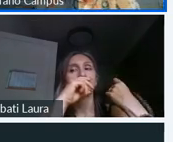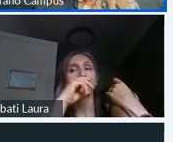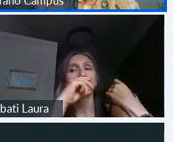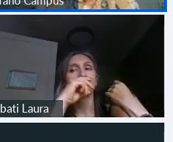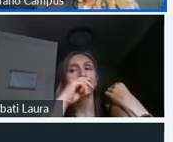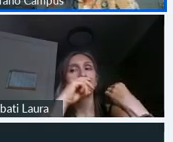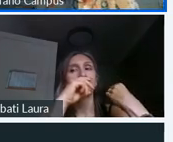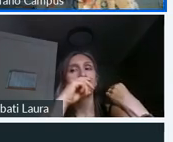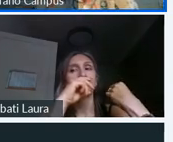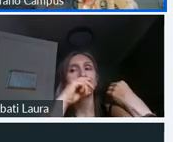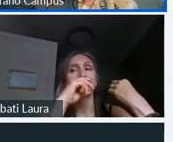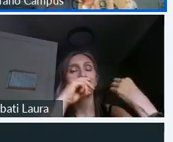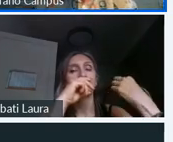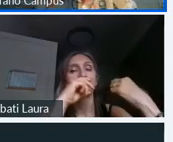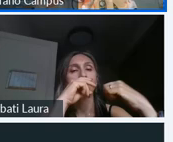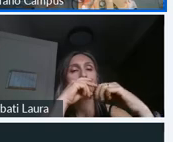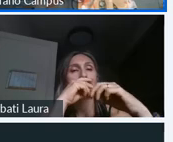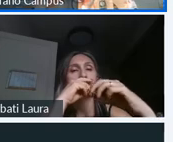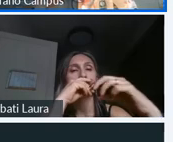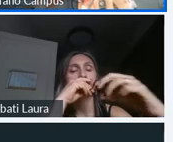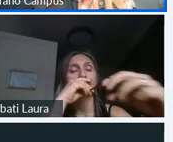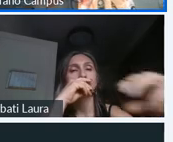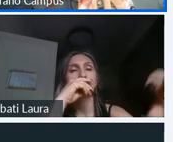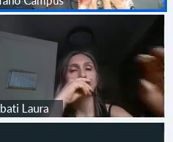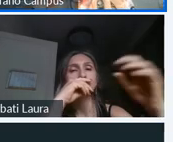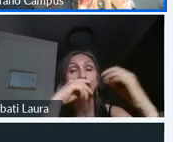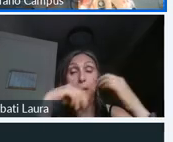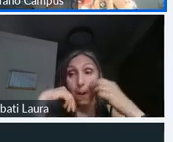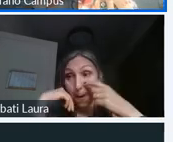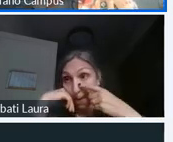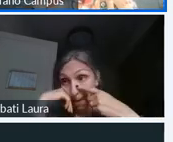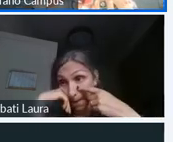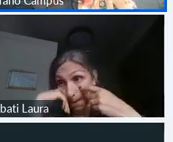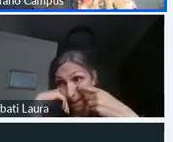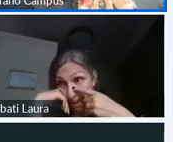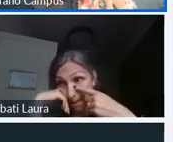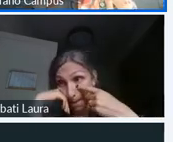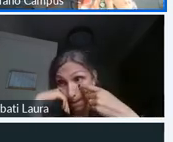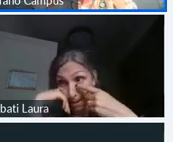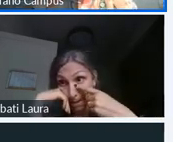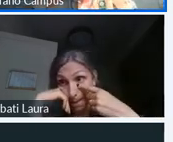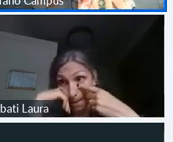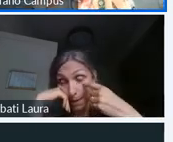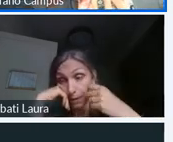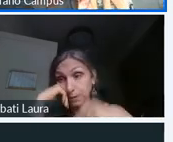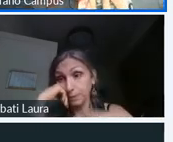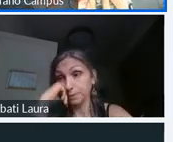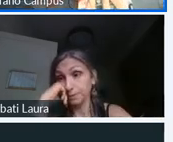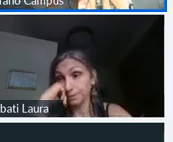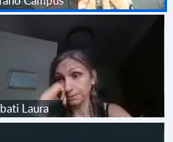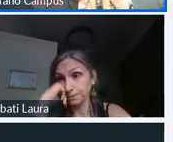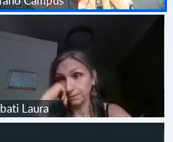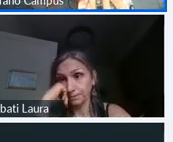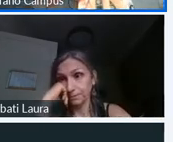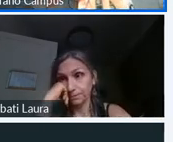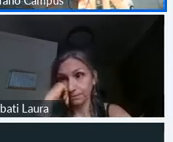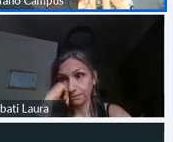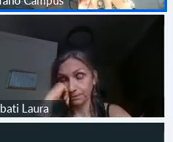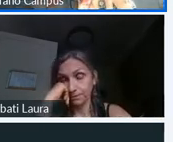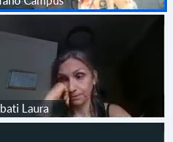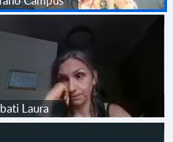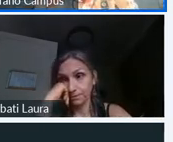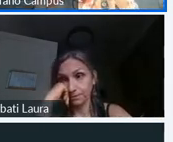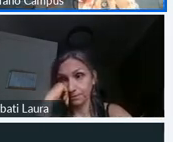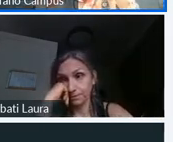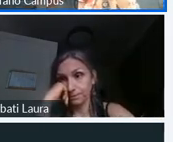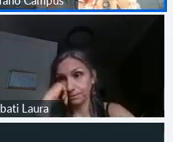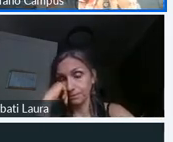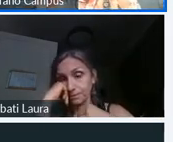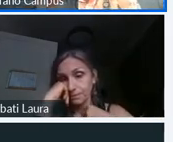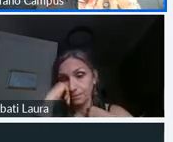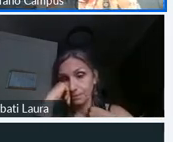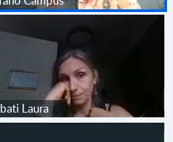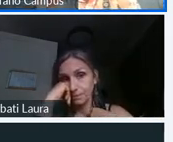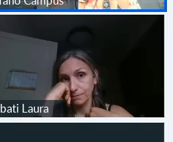che la licenza finale sia appunto l'ODBL. Il mashup